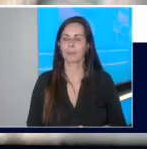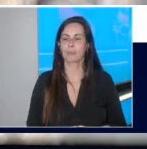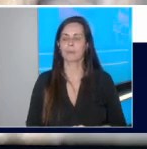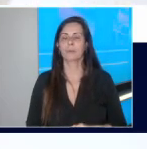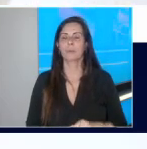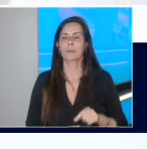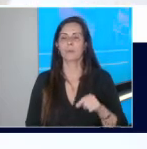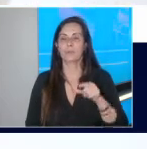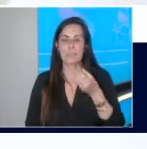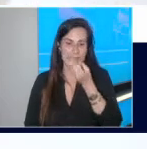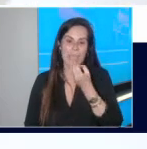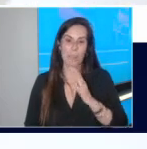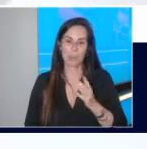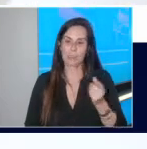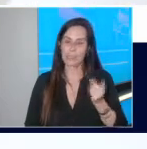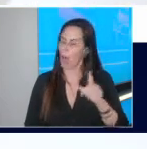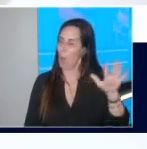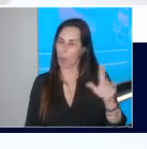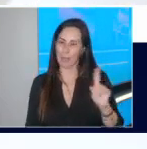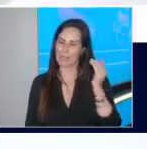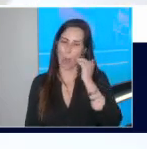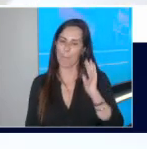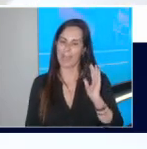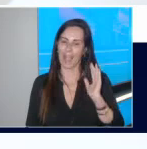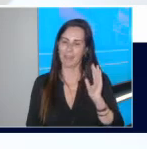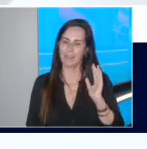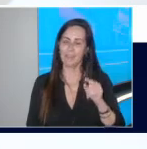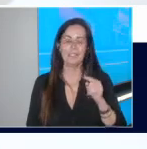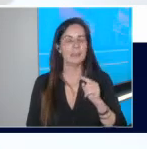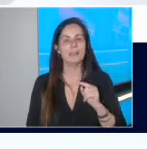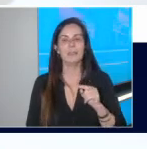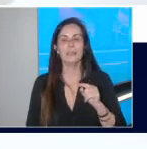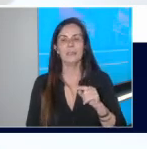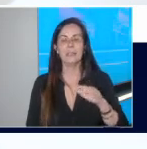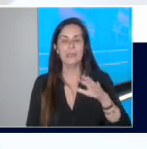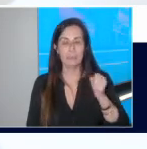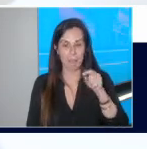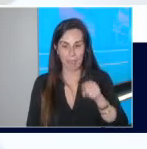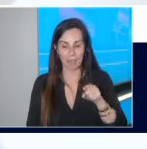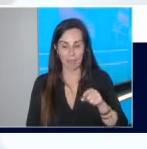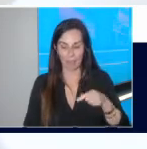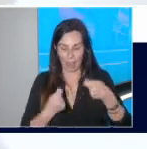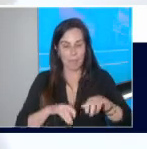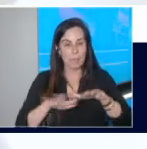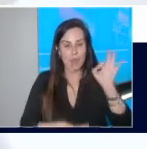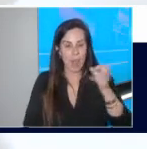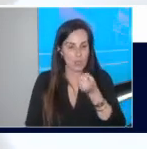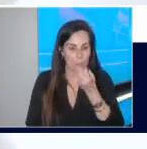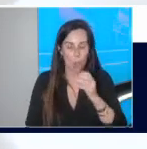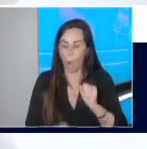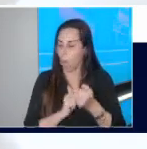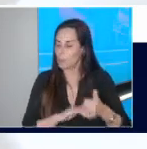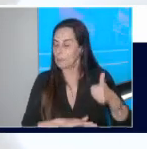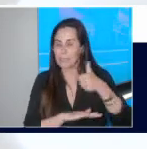התבטא, אנחנו מדברים על סינגפור, אנחנו לא מדברים על אירופה, לא על ארצות הברית, לא על ישראל, זאת אומרת שאם אתה חבר פרלמנט, או אם אתה